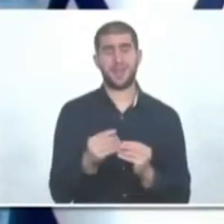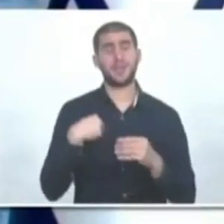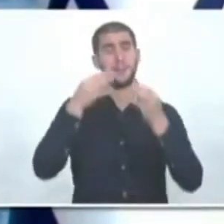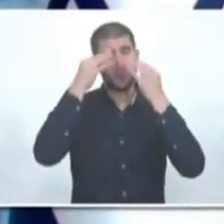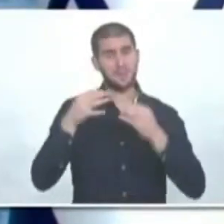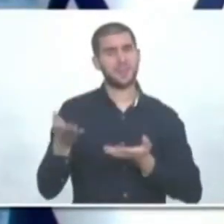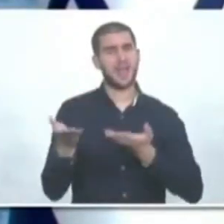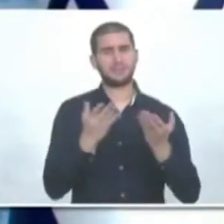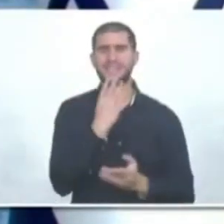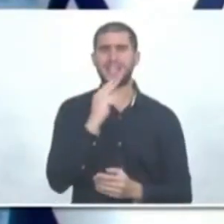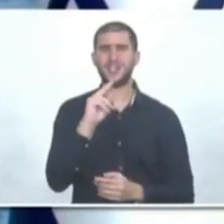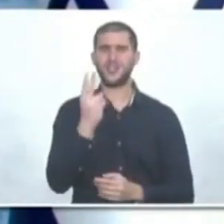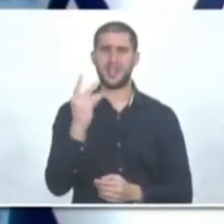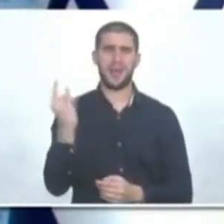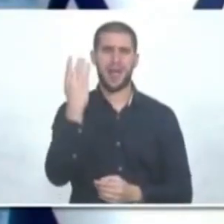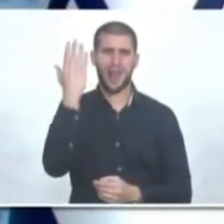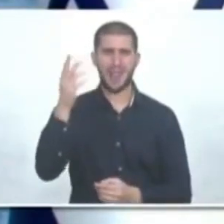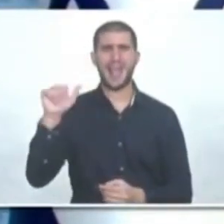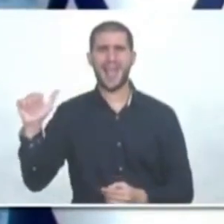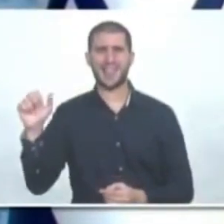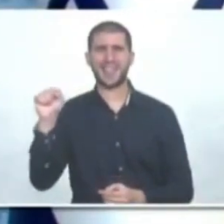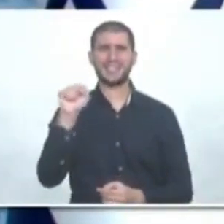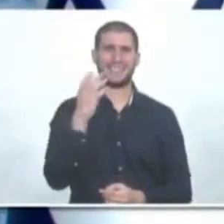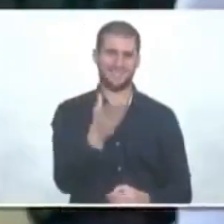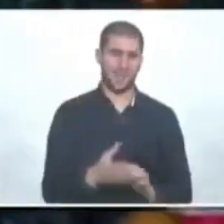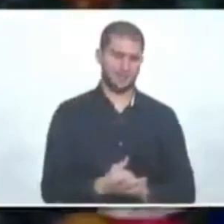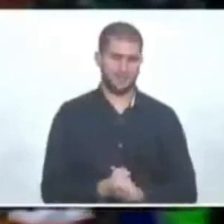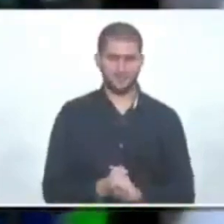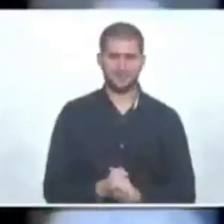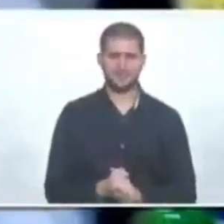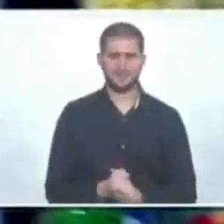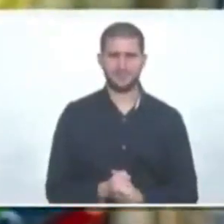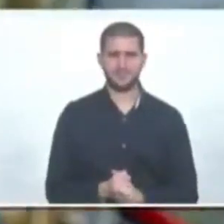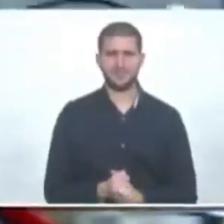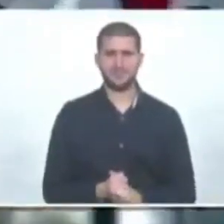אני מתכבד להזמין את הישראלי השני בחלל, איתן סטיבה.